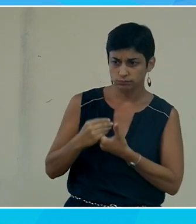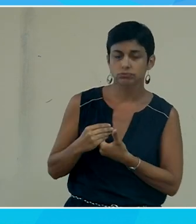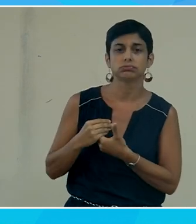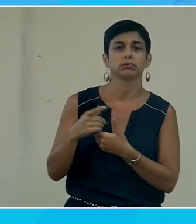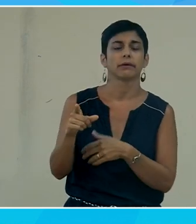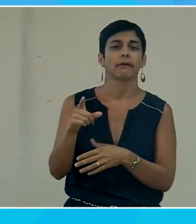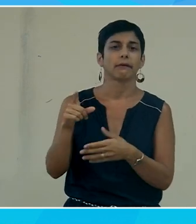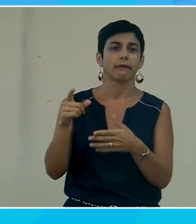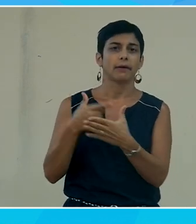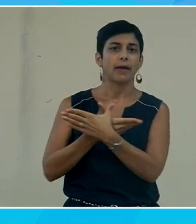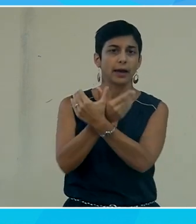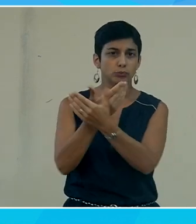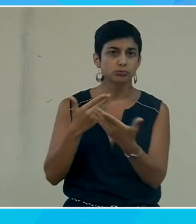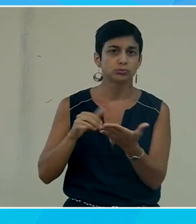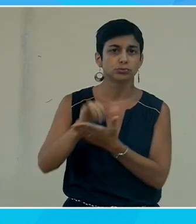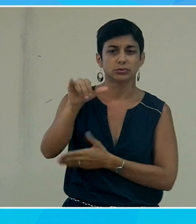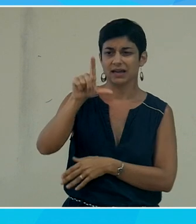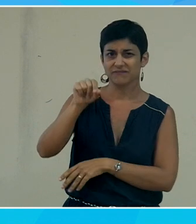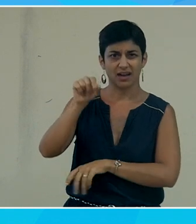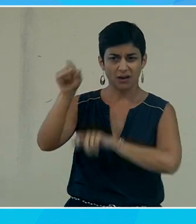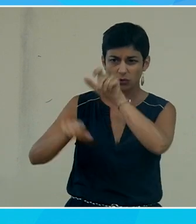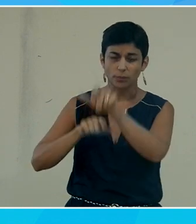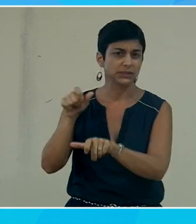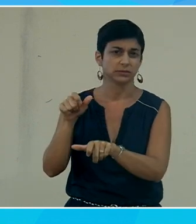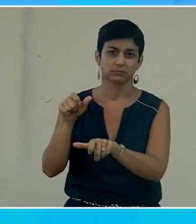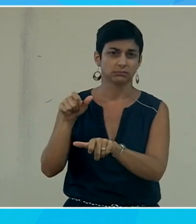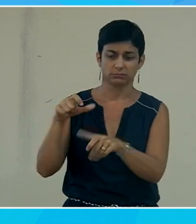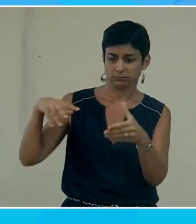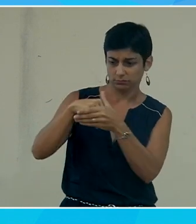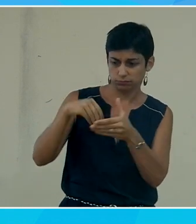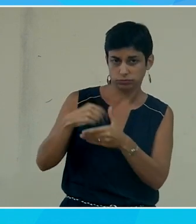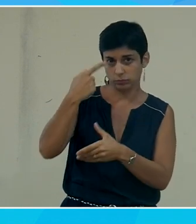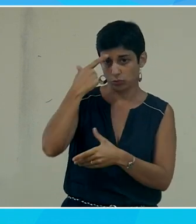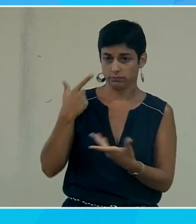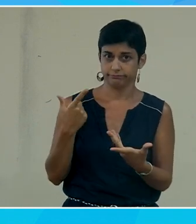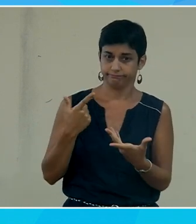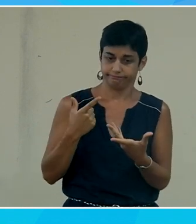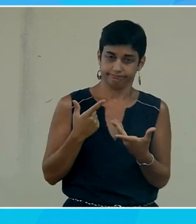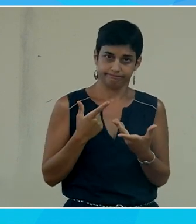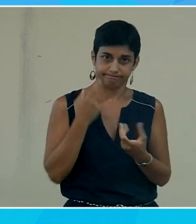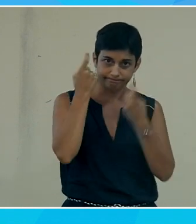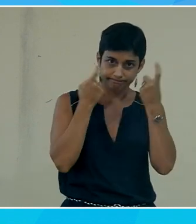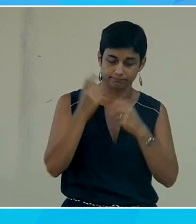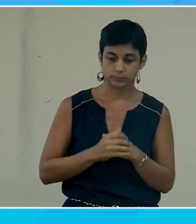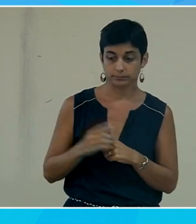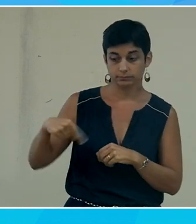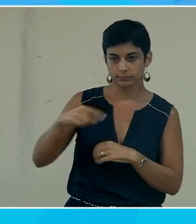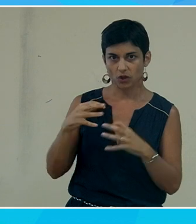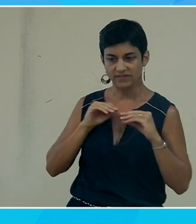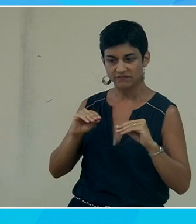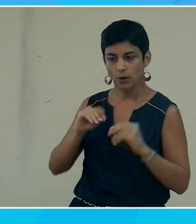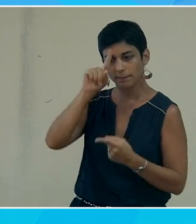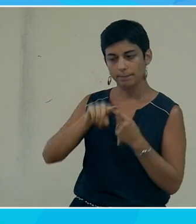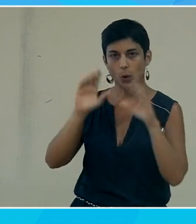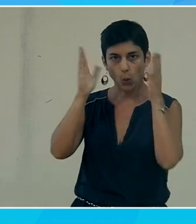Airbus enfin voilà une vingtaine d'entreprises se sont positionnées sur cette problématique donc ils vont être à même de se former sur l